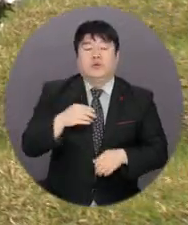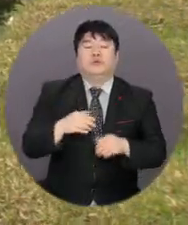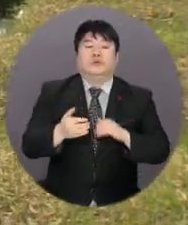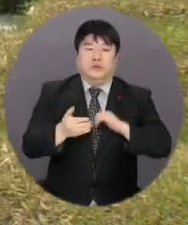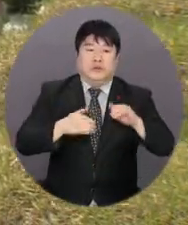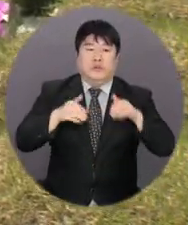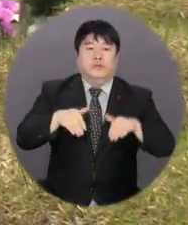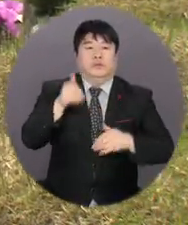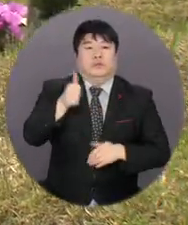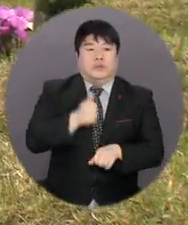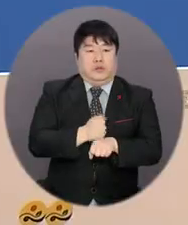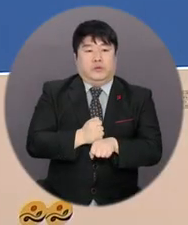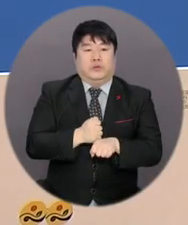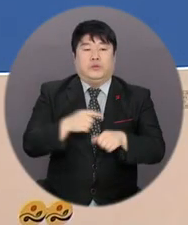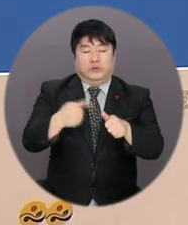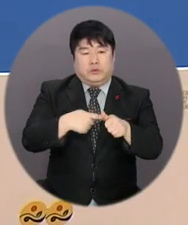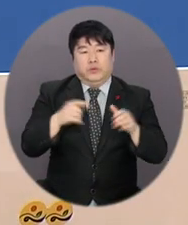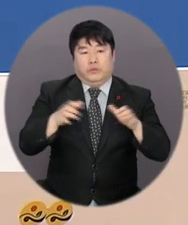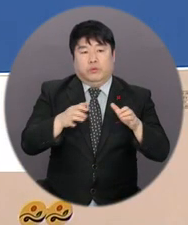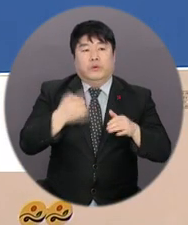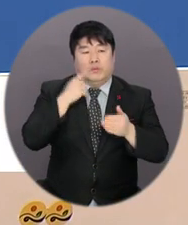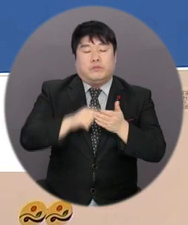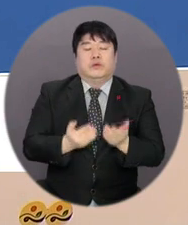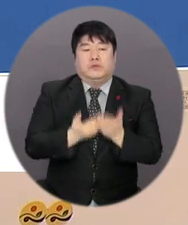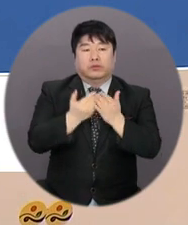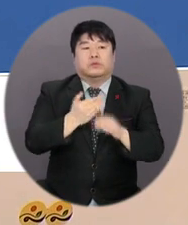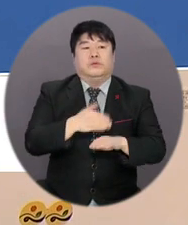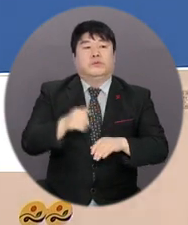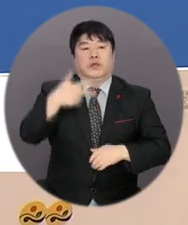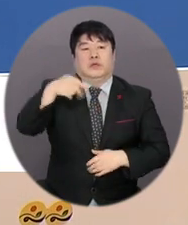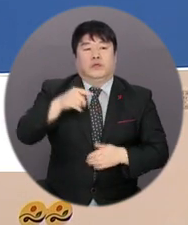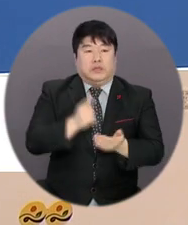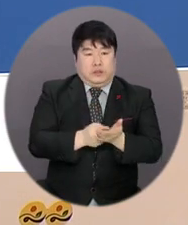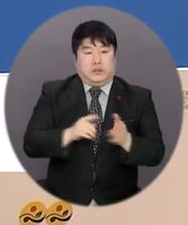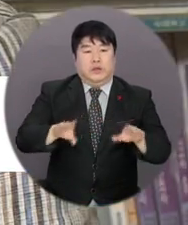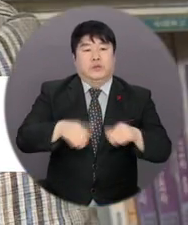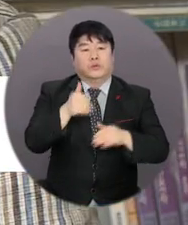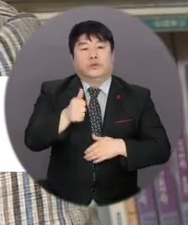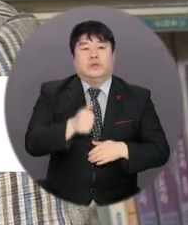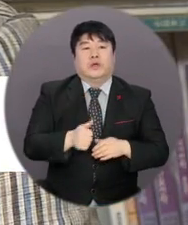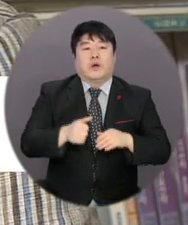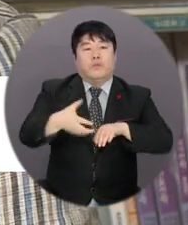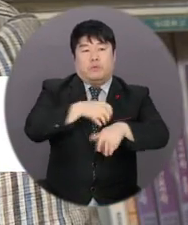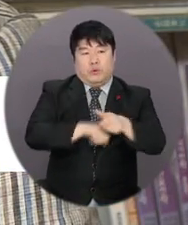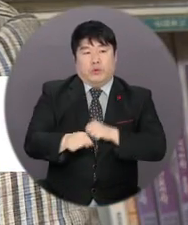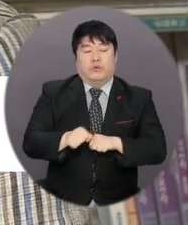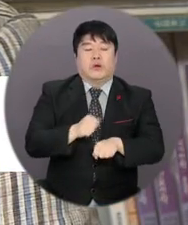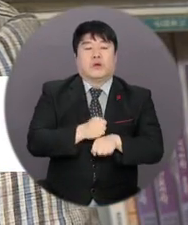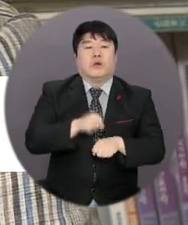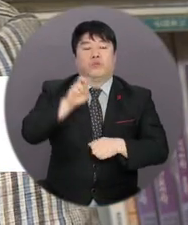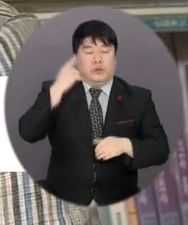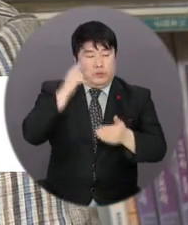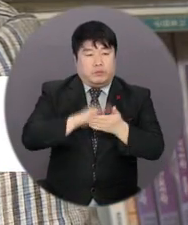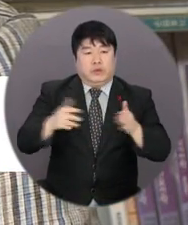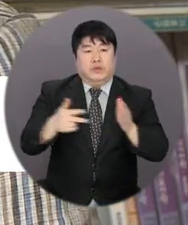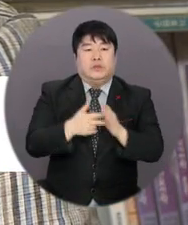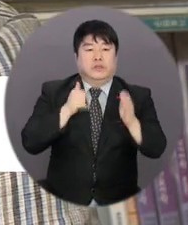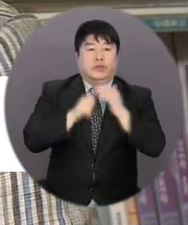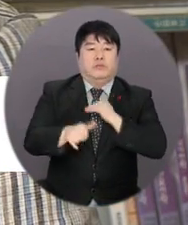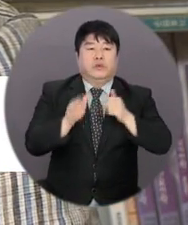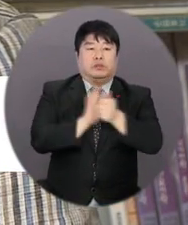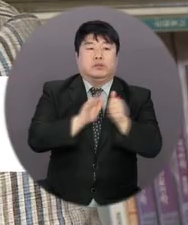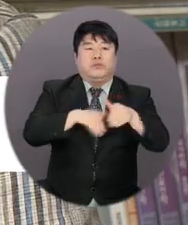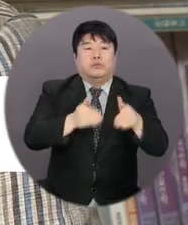기지 모임이 결성되고 있습니다 청 총리가 대권 행보를 본격화할 경우 정 형제 광주 평화재단 대표가 지지 모임인